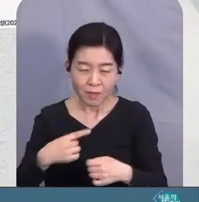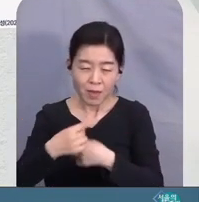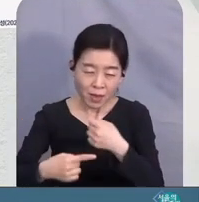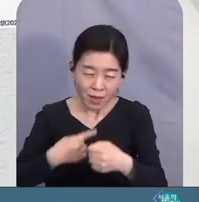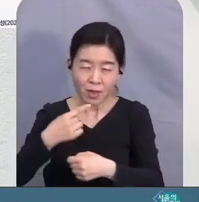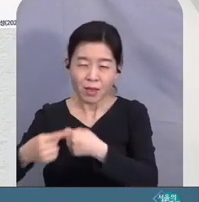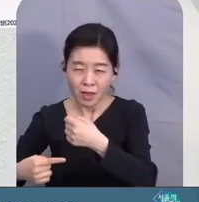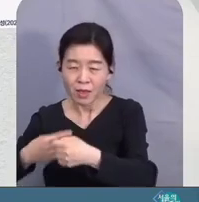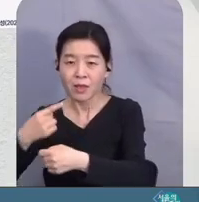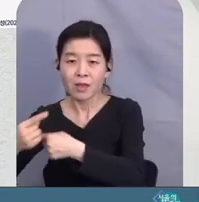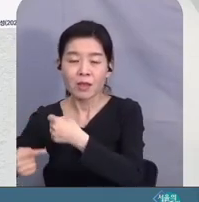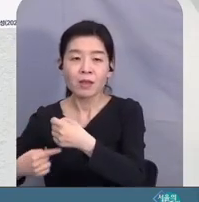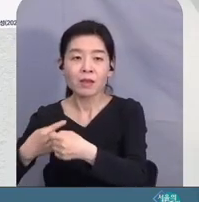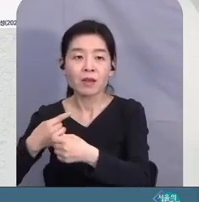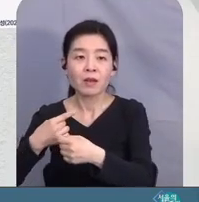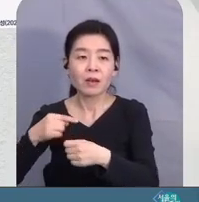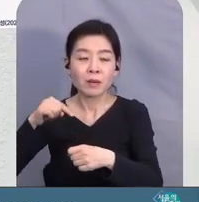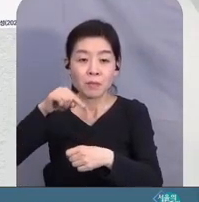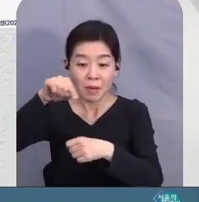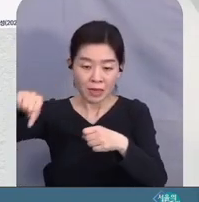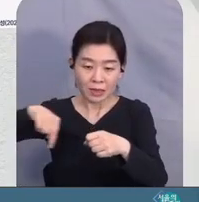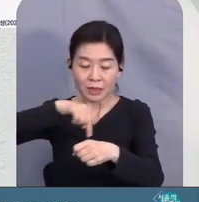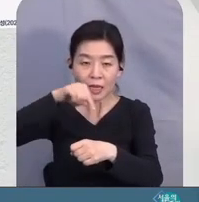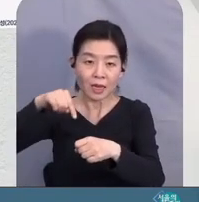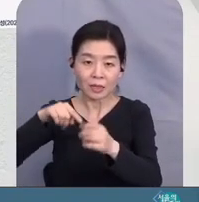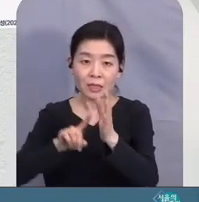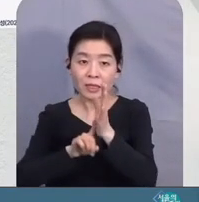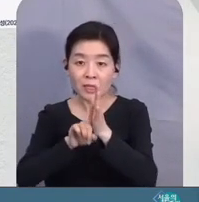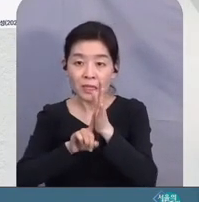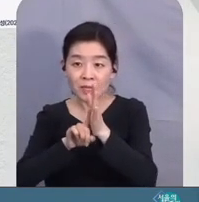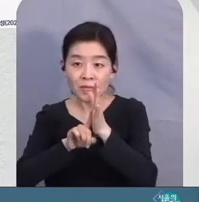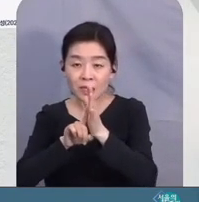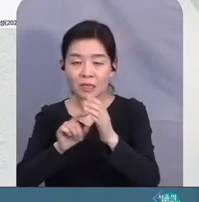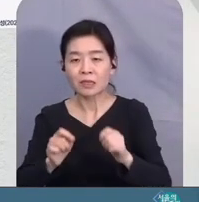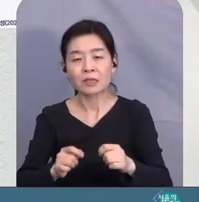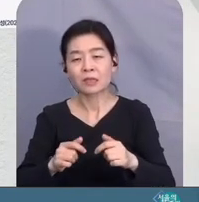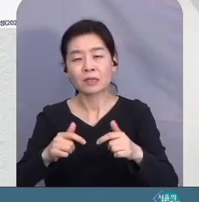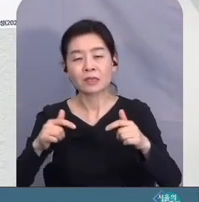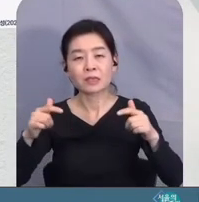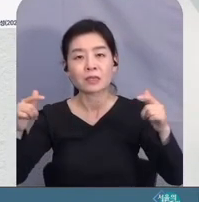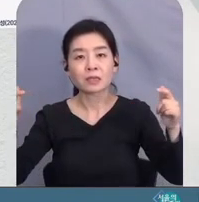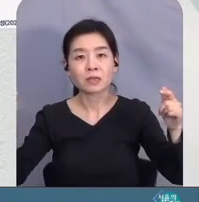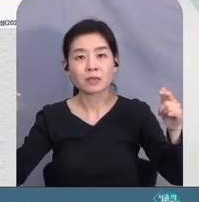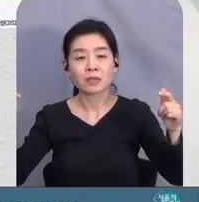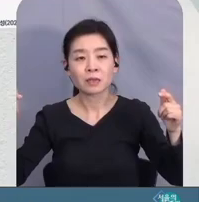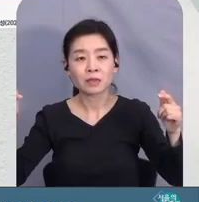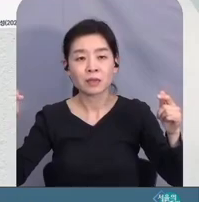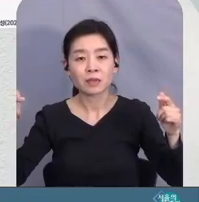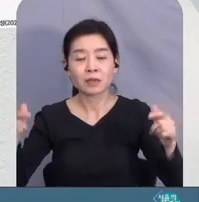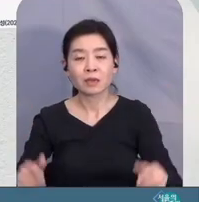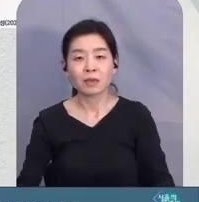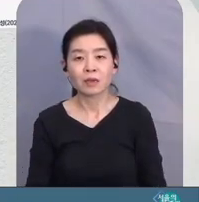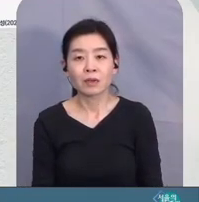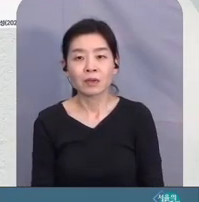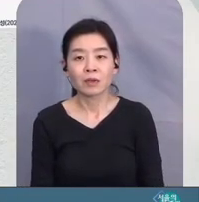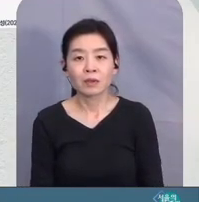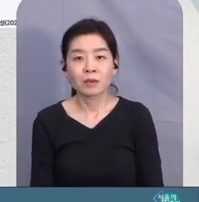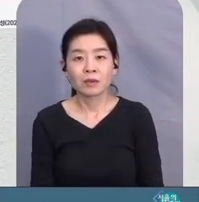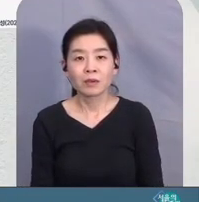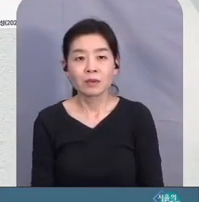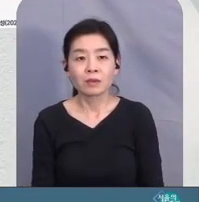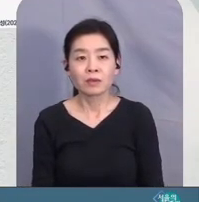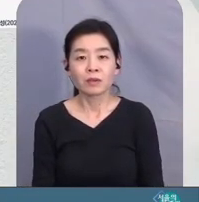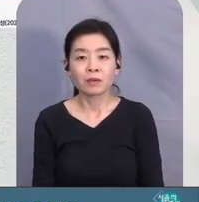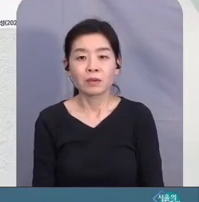측정되는 율이 증가해요. 이거는 확산된다는 얘기입니다. 왜?